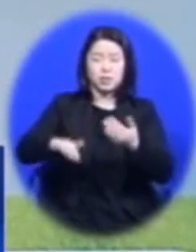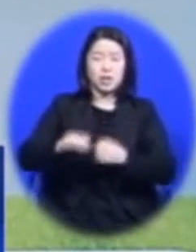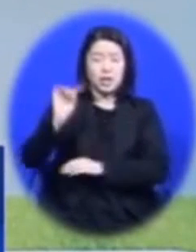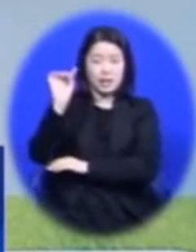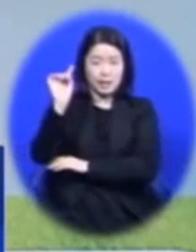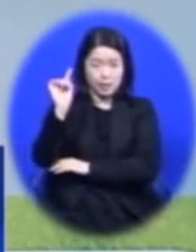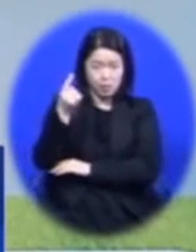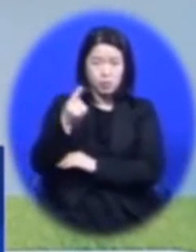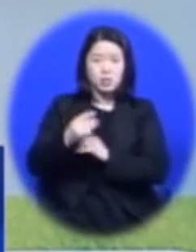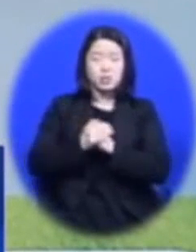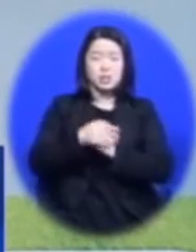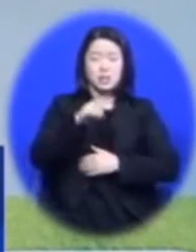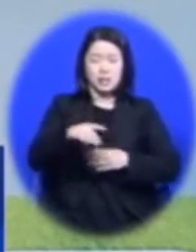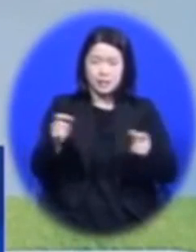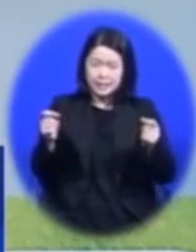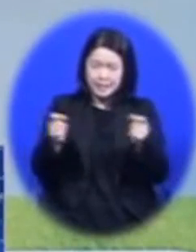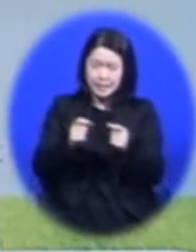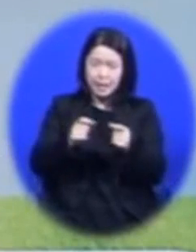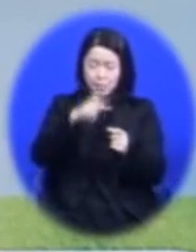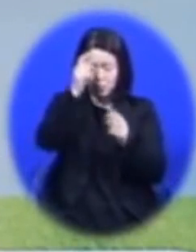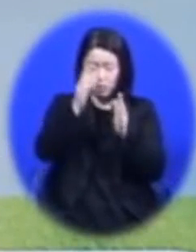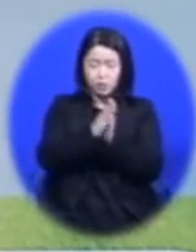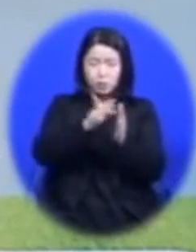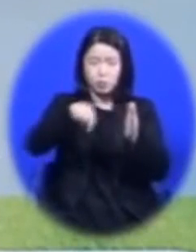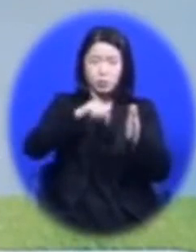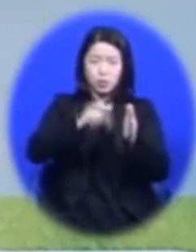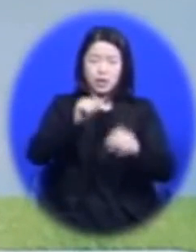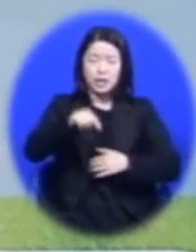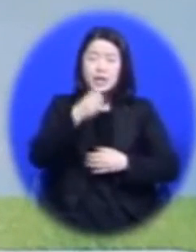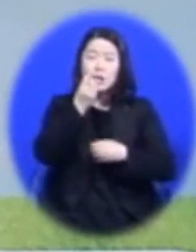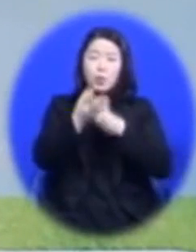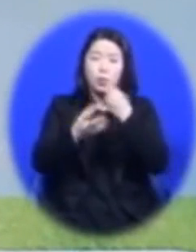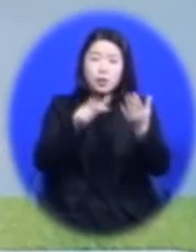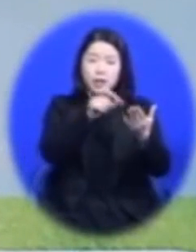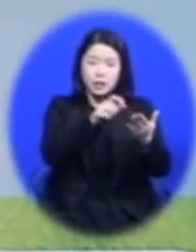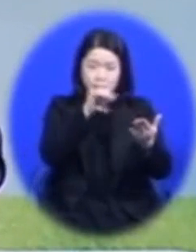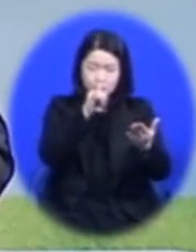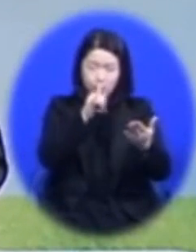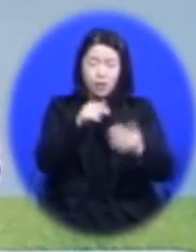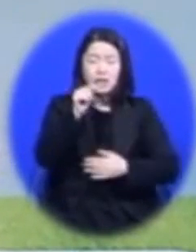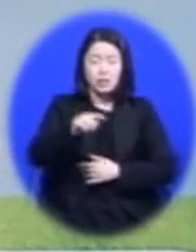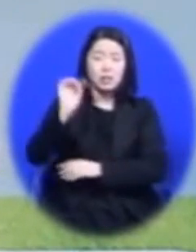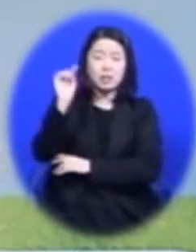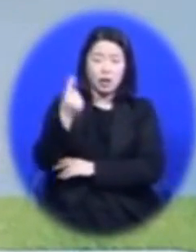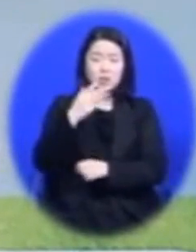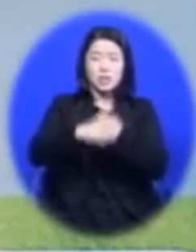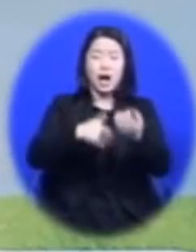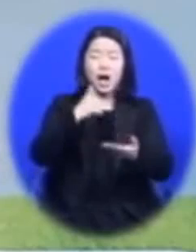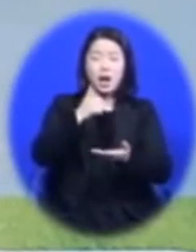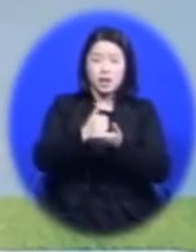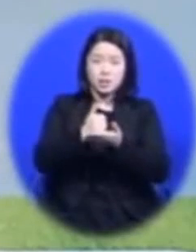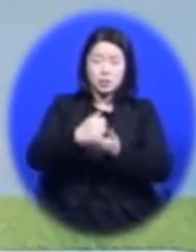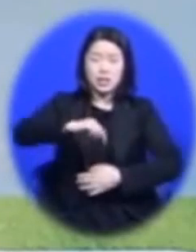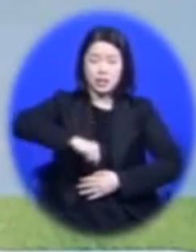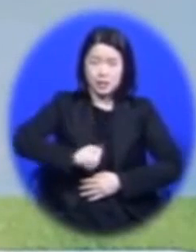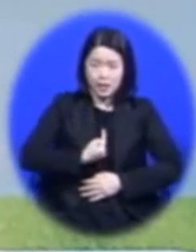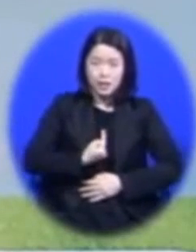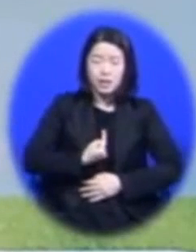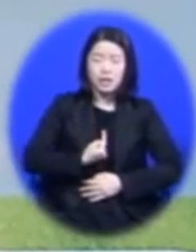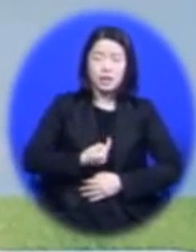다윗이 그 짧은 기도 속에 이 고백을 합니다. 그건 다윗이 하나님이